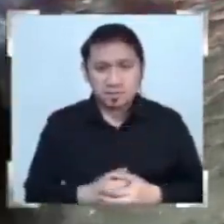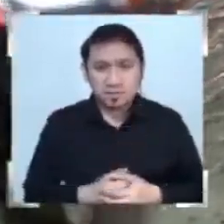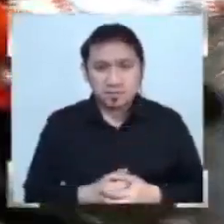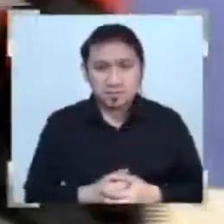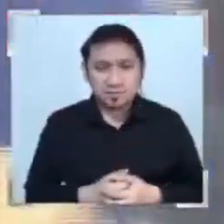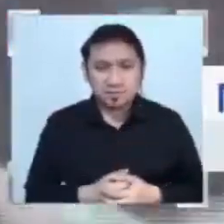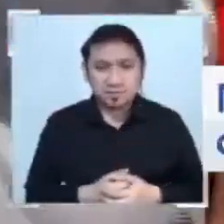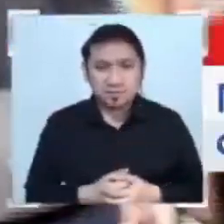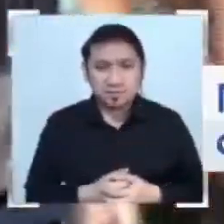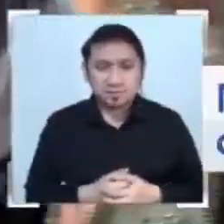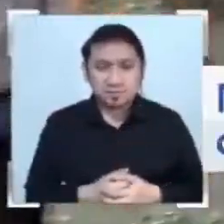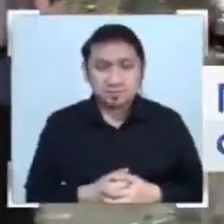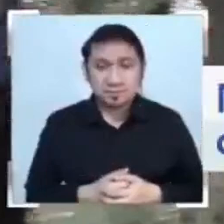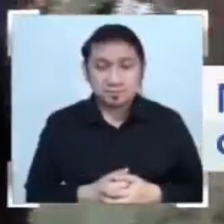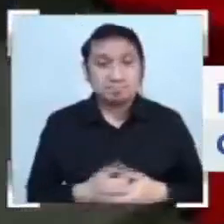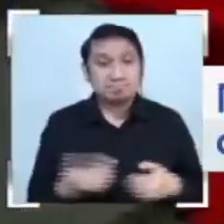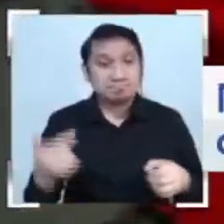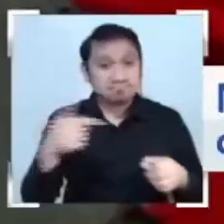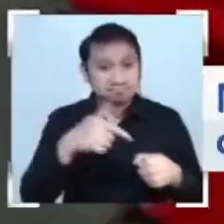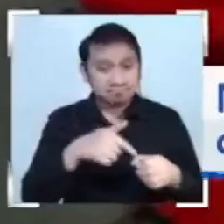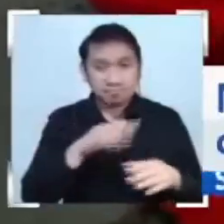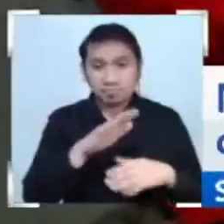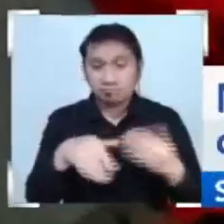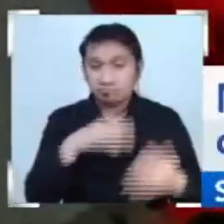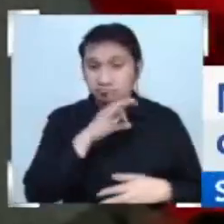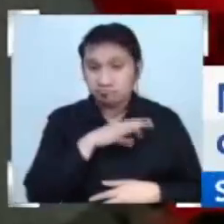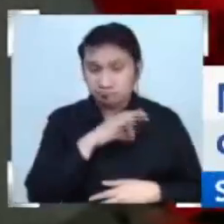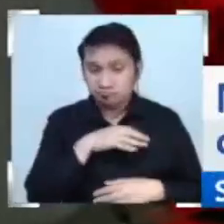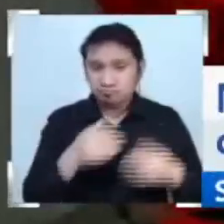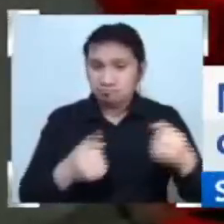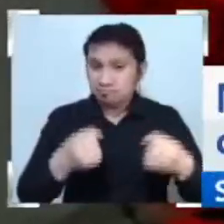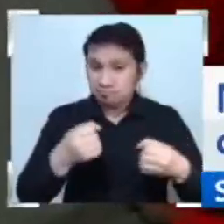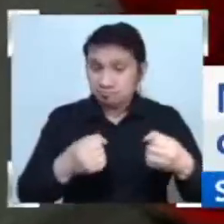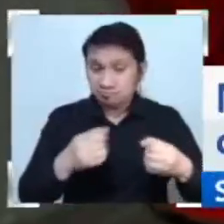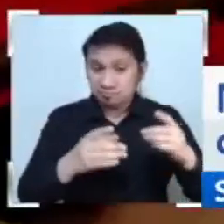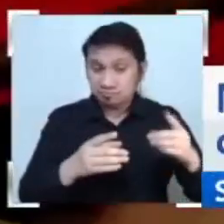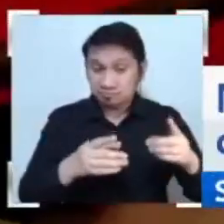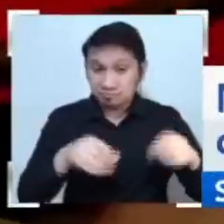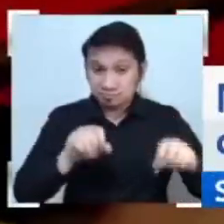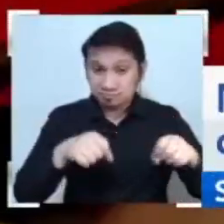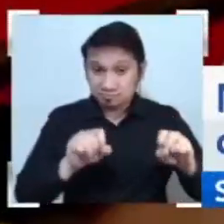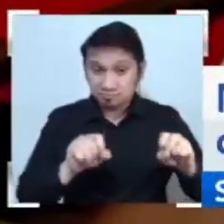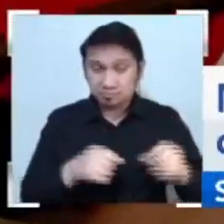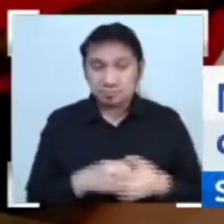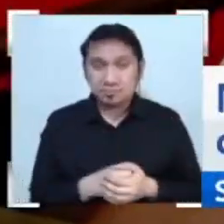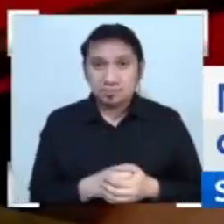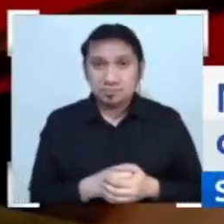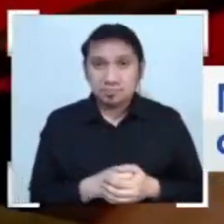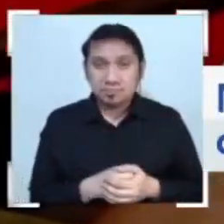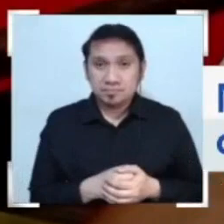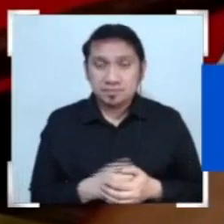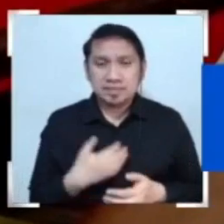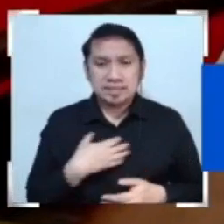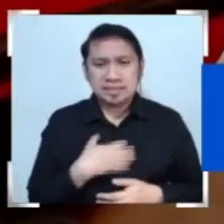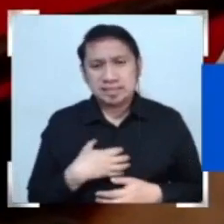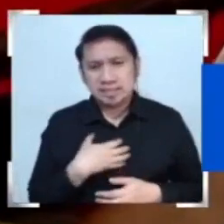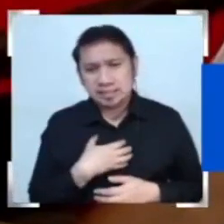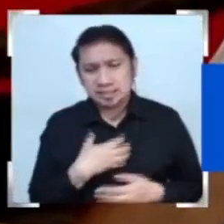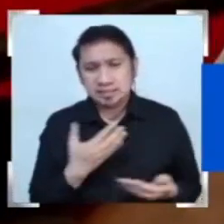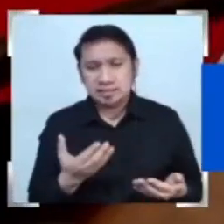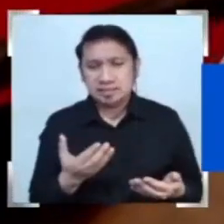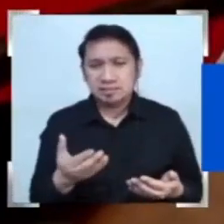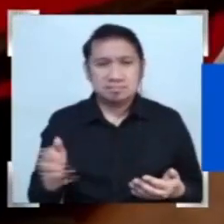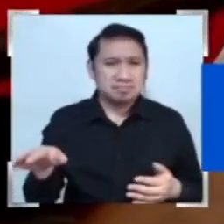Halos sa gasolina na raw, napupunta ang kita ng isang tricycle driver na nakausap namin. Maangal din ho kasi yung karamihan